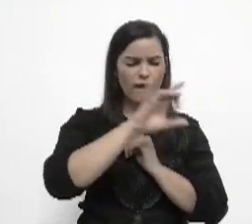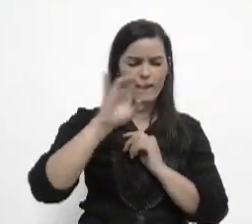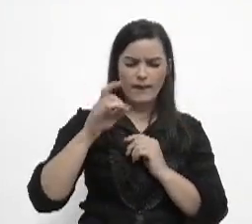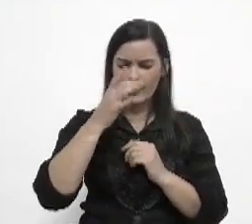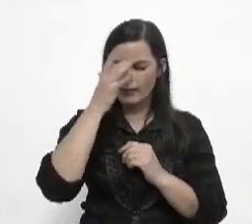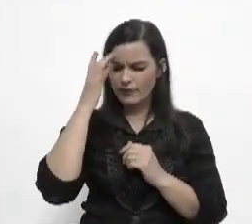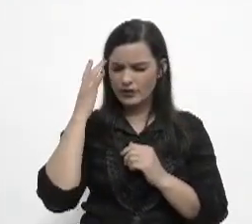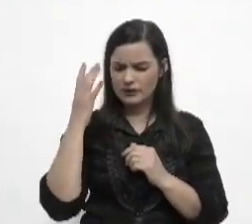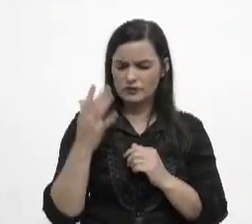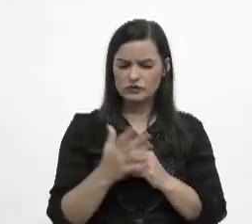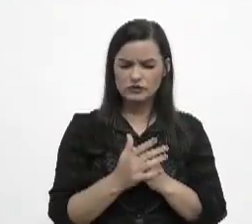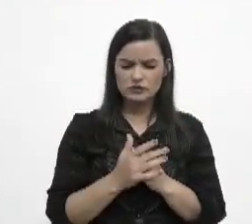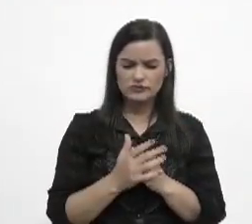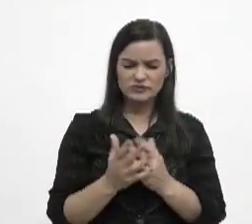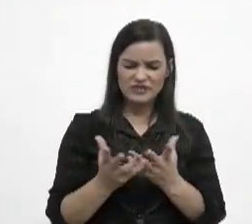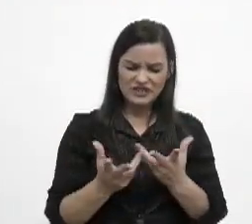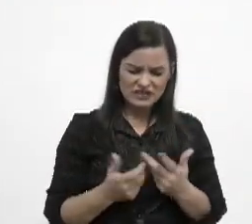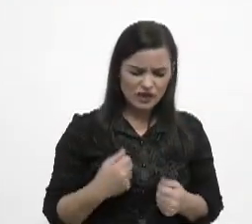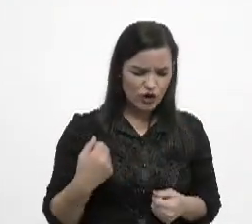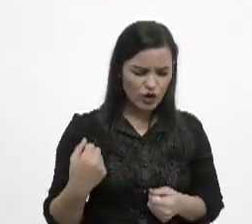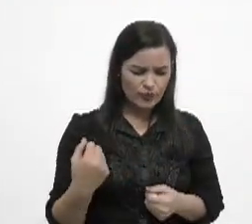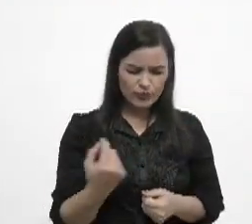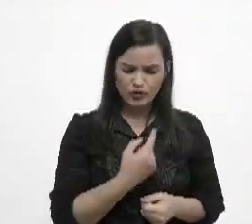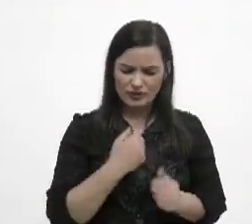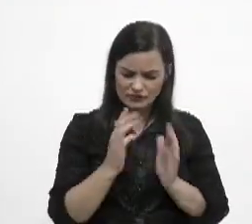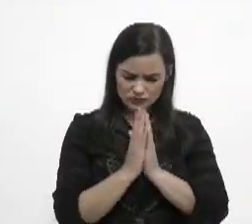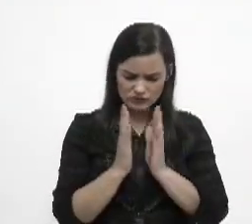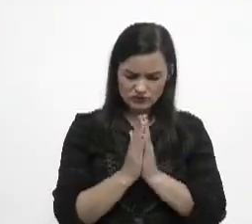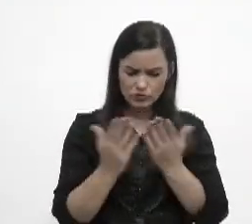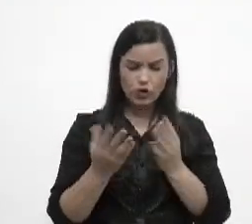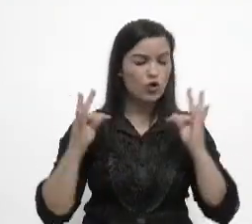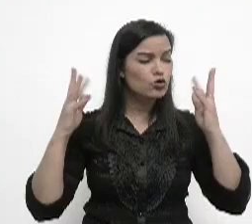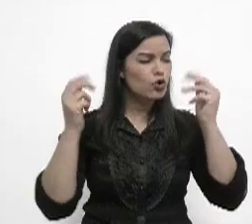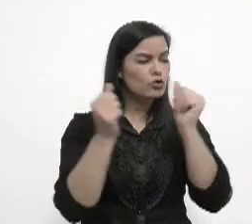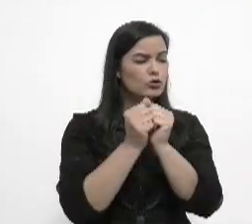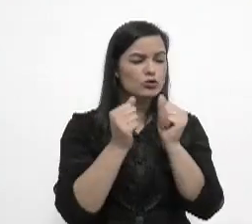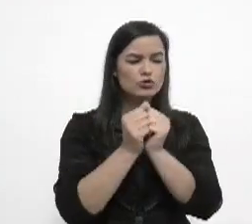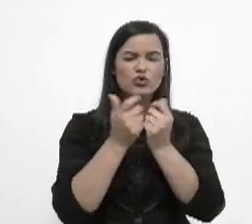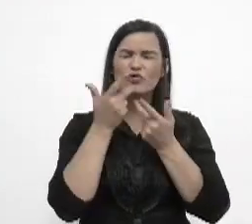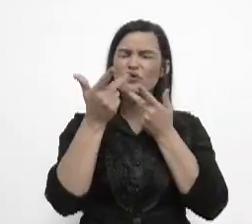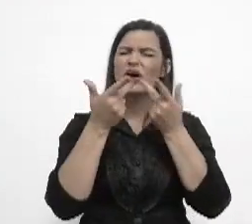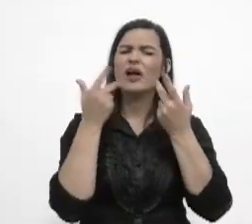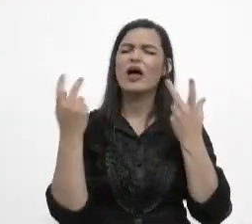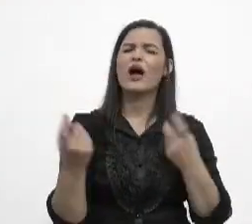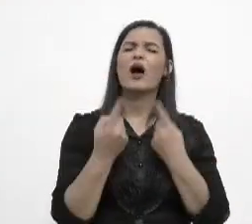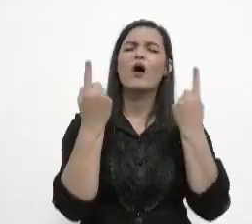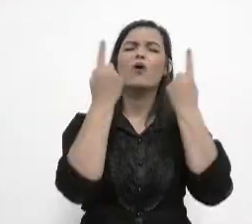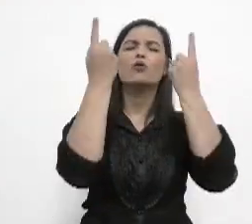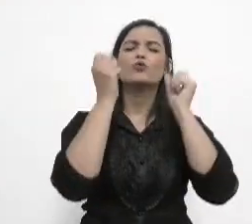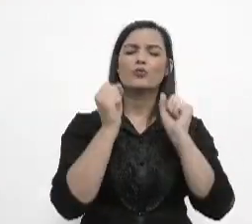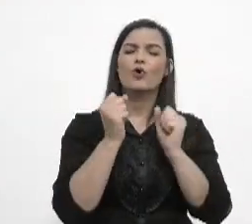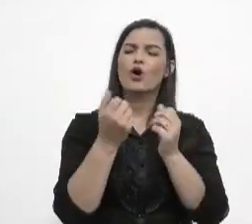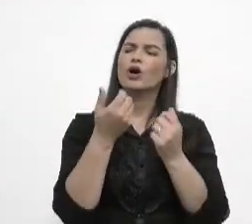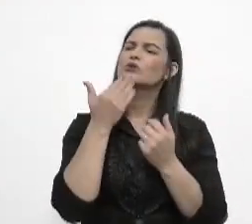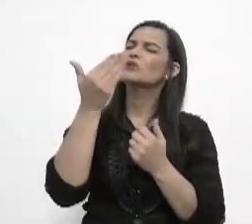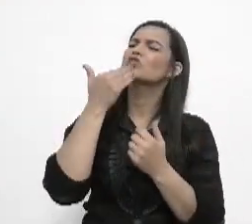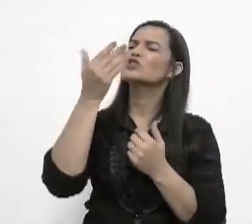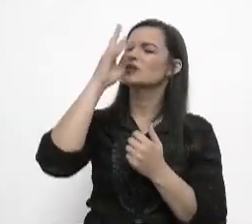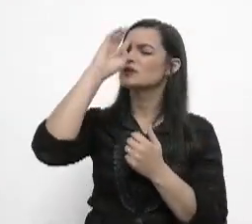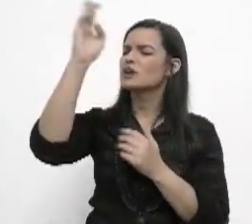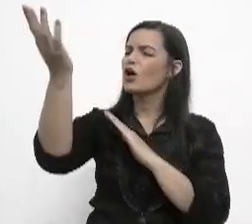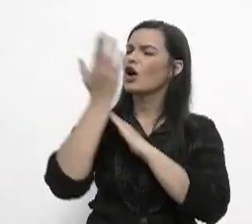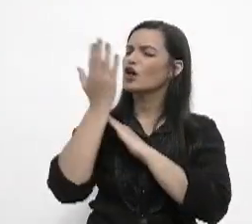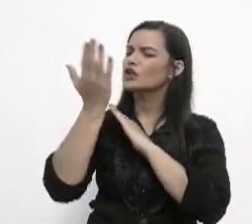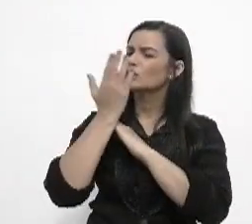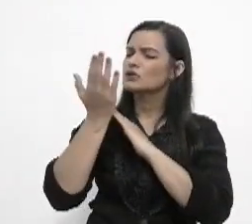Senhor Deus amado Pai, que nós 목소리를 possamos ver. 통성으로 기도합니다. Vamos orar todos juntos em voz alta, clamando ao Senhor. Que o Senhor possa 우리 entrar 각자의 no